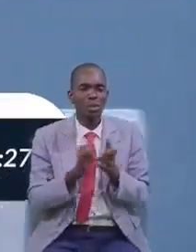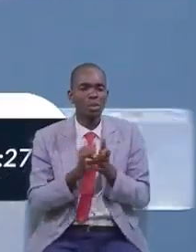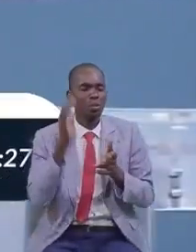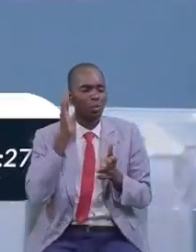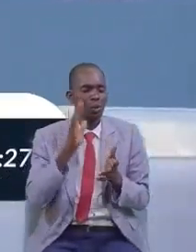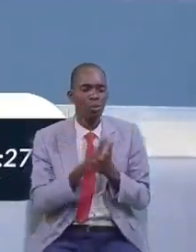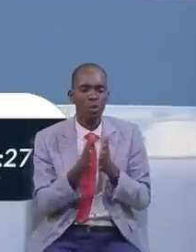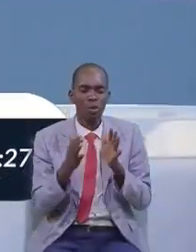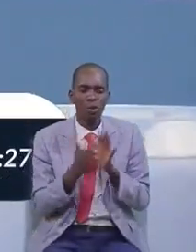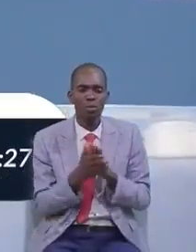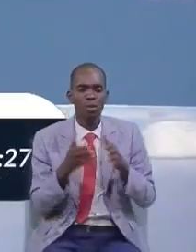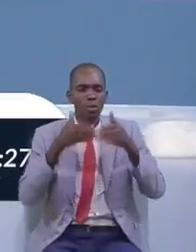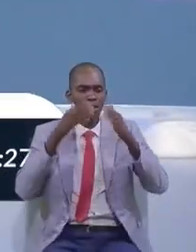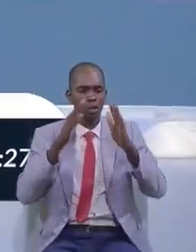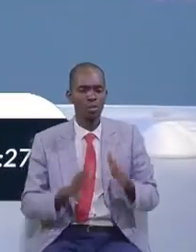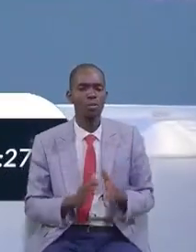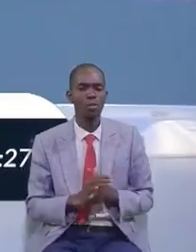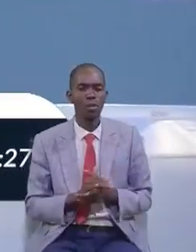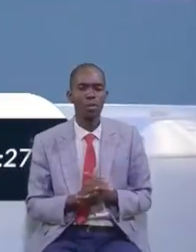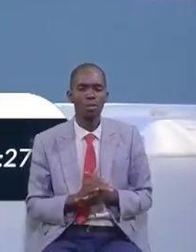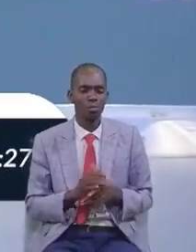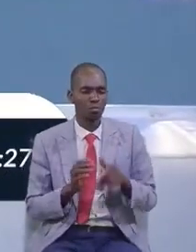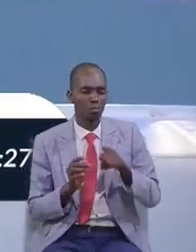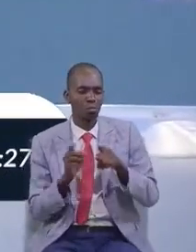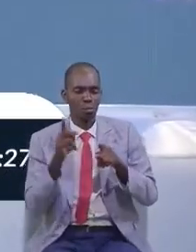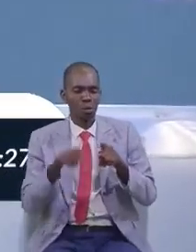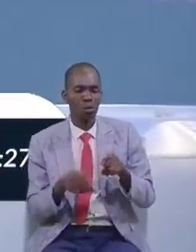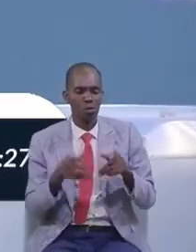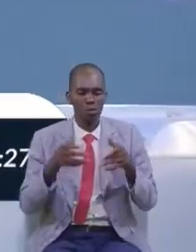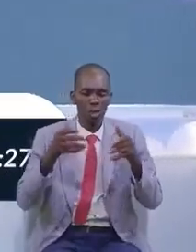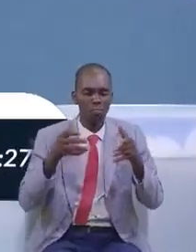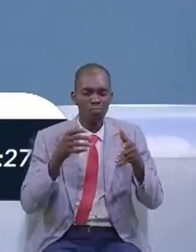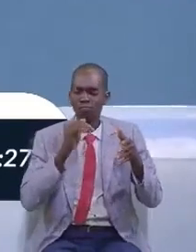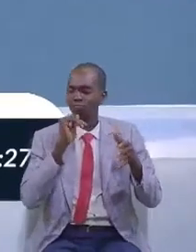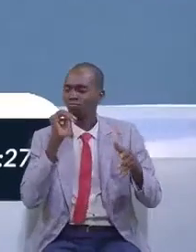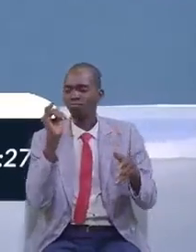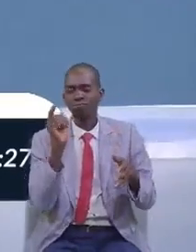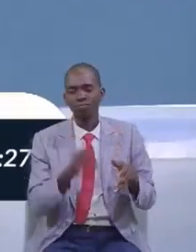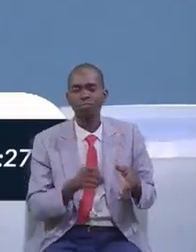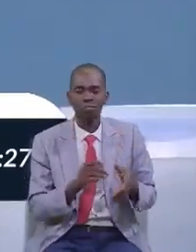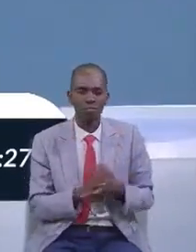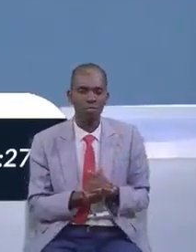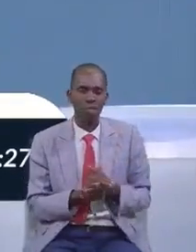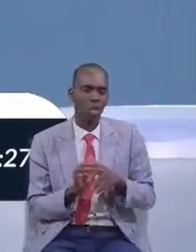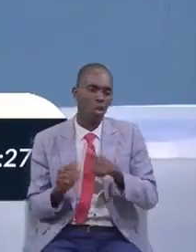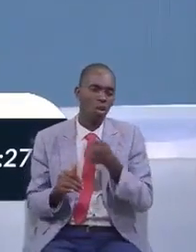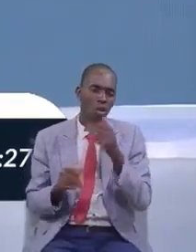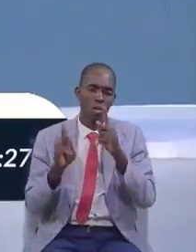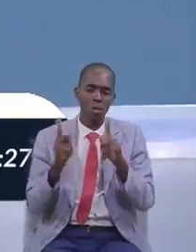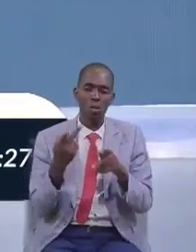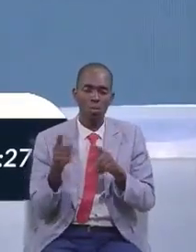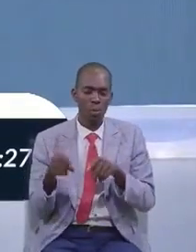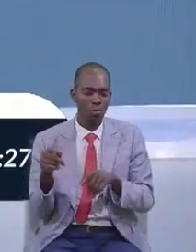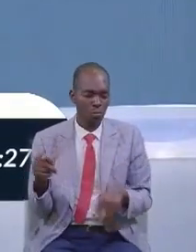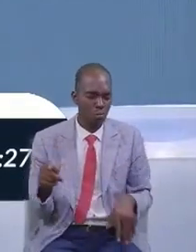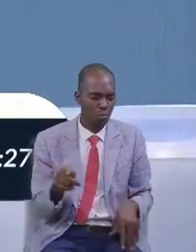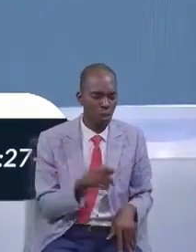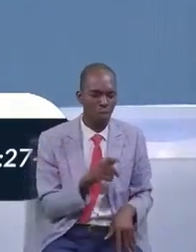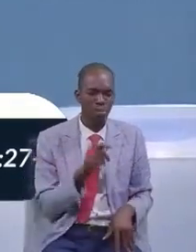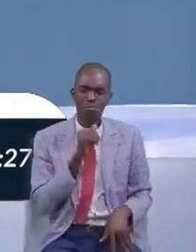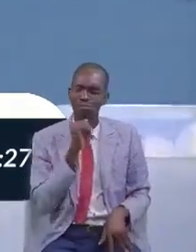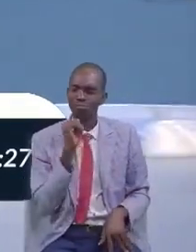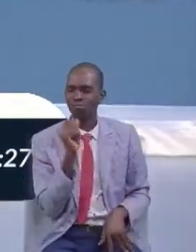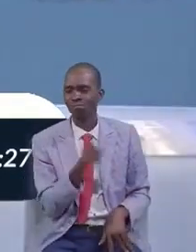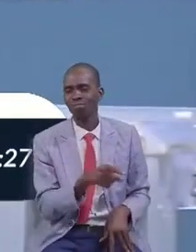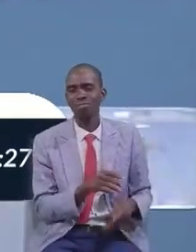పోయబడడానికి సిద్ధంగా ఉంది. This one came, God said no. ఈ యొక్క బాబు అయితే కాదన్నాడు. That one came, God said no. రెండో వ్యక్తి కూడా